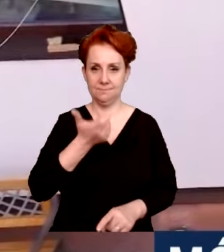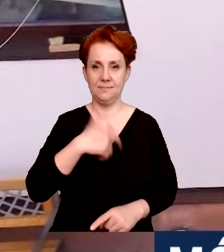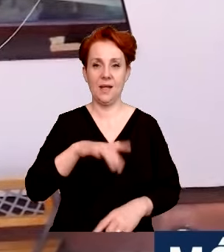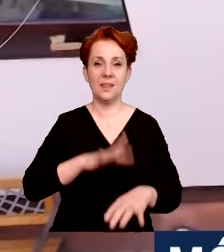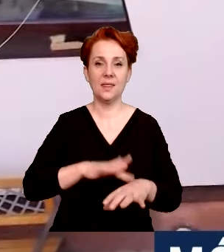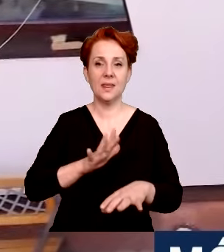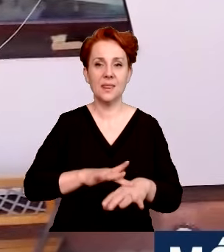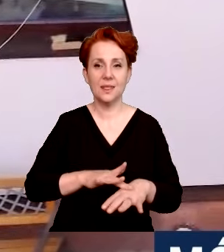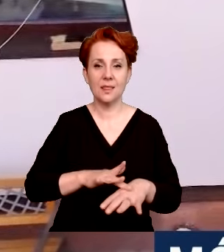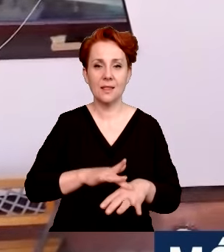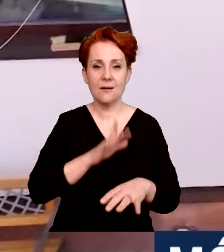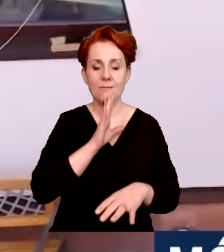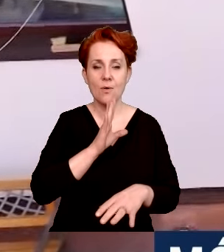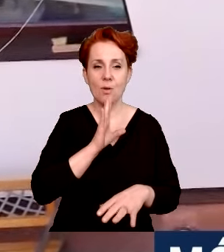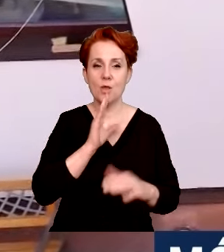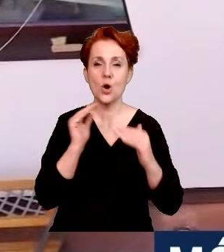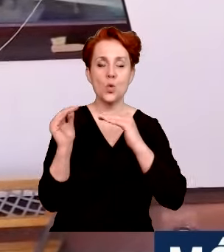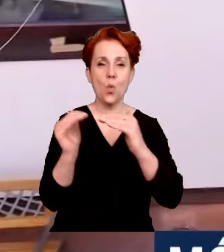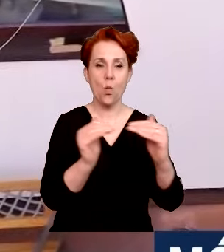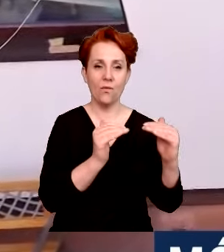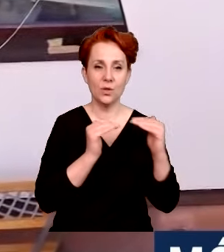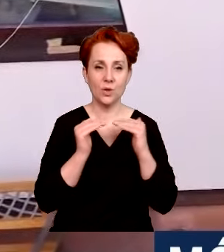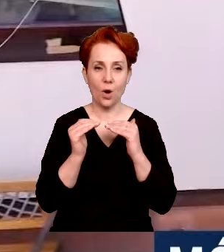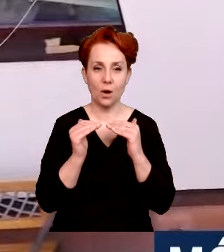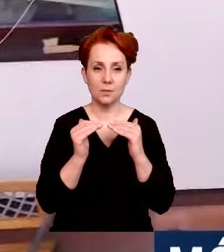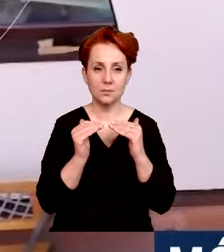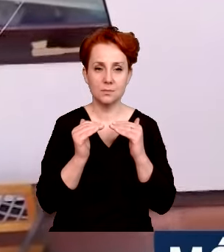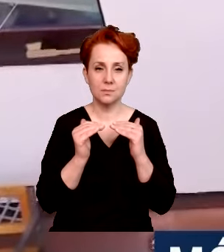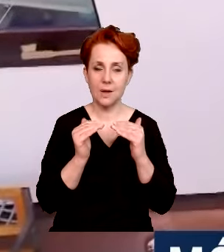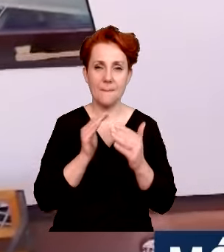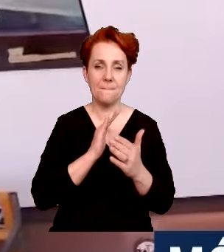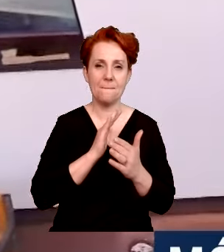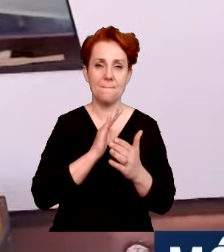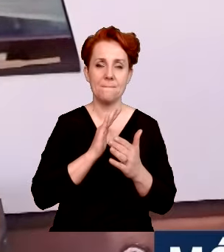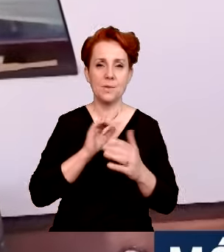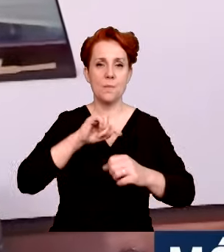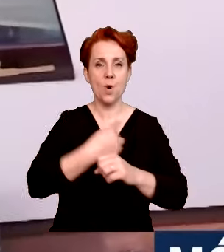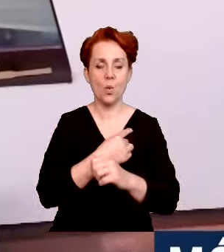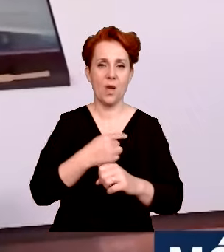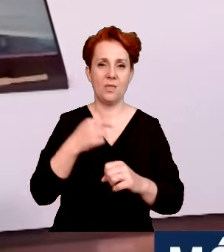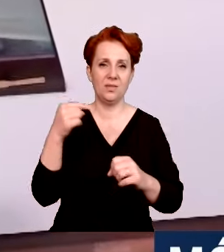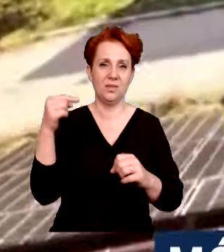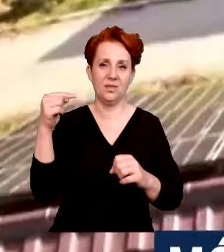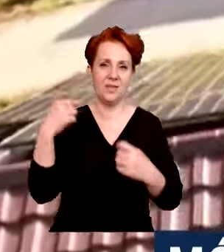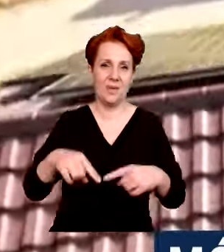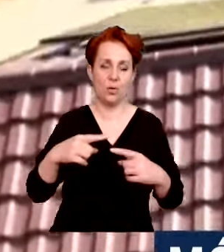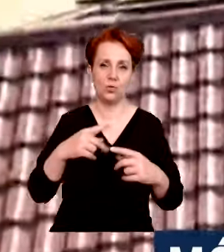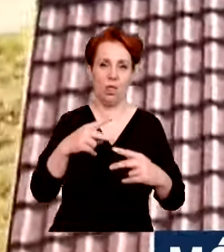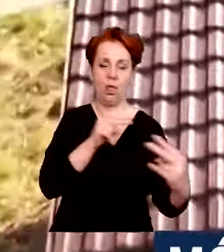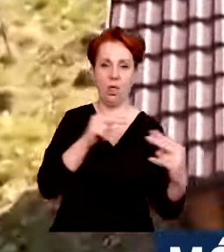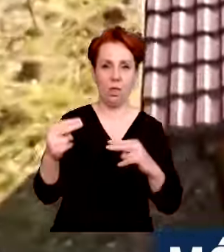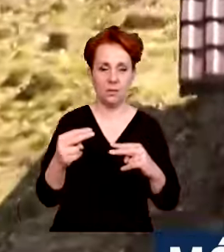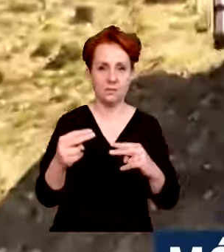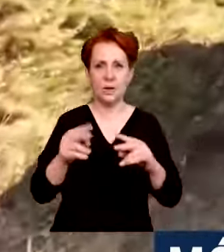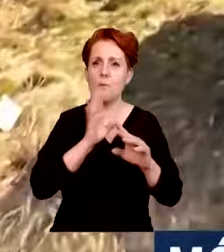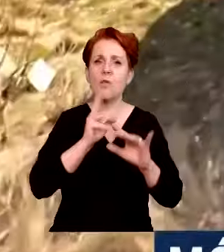zasady równości i bezstronności przez prokuraturę, czyli tak samo jak każdy inny obywatel. I co